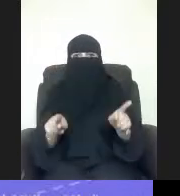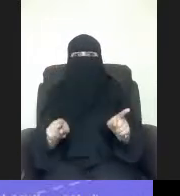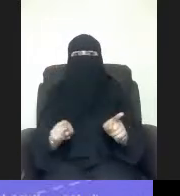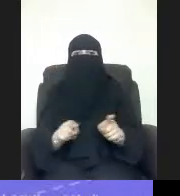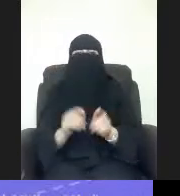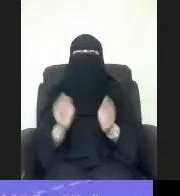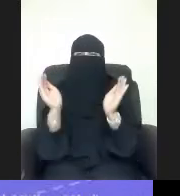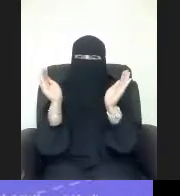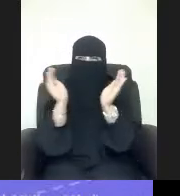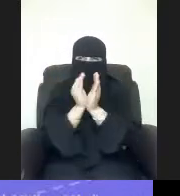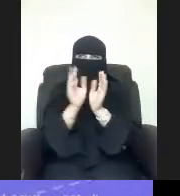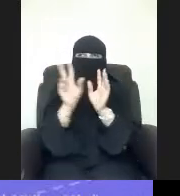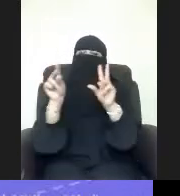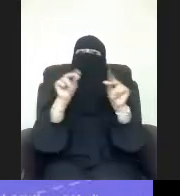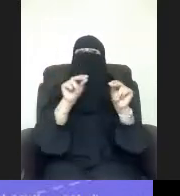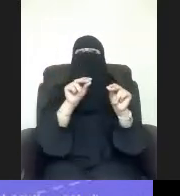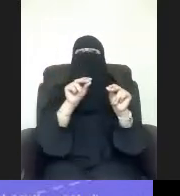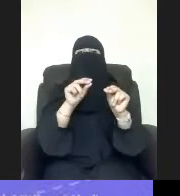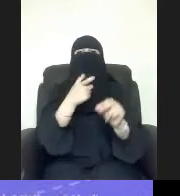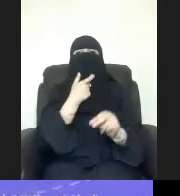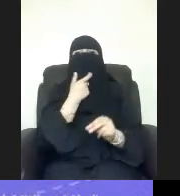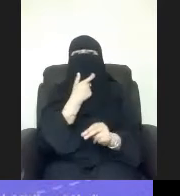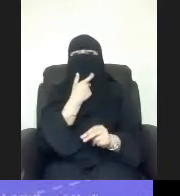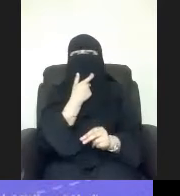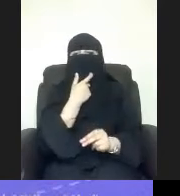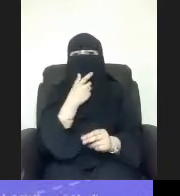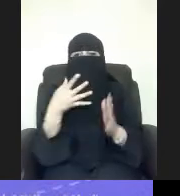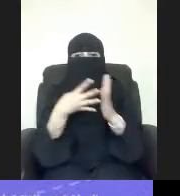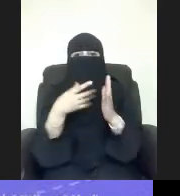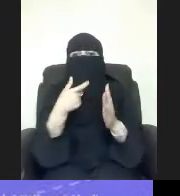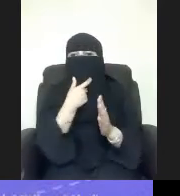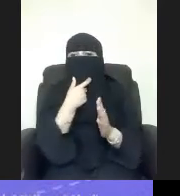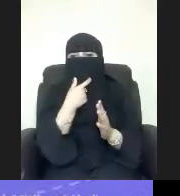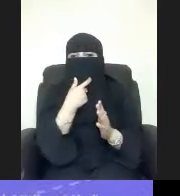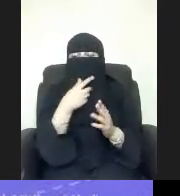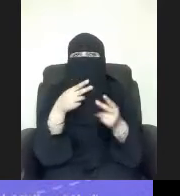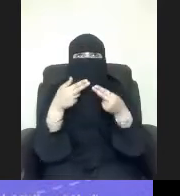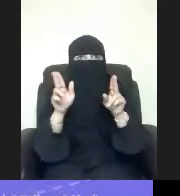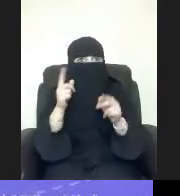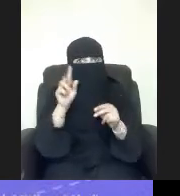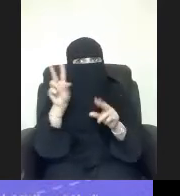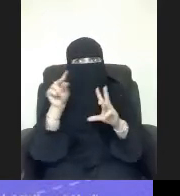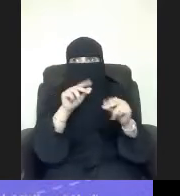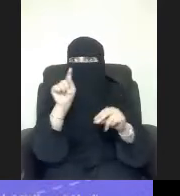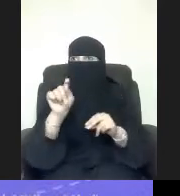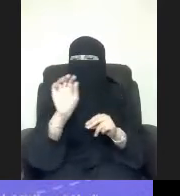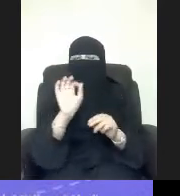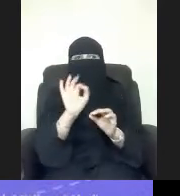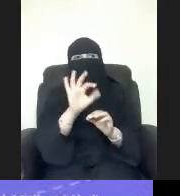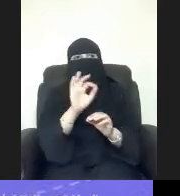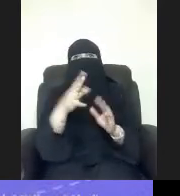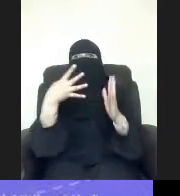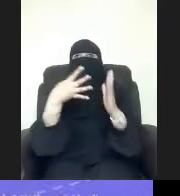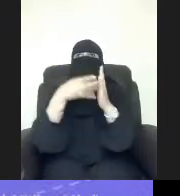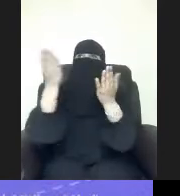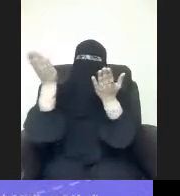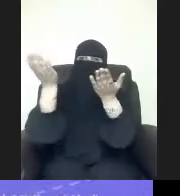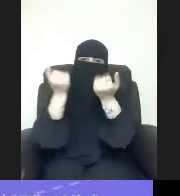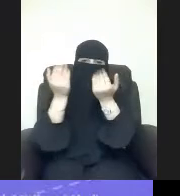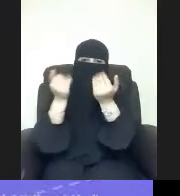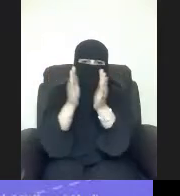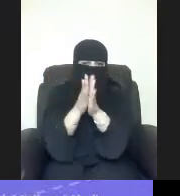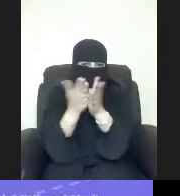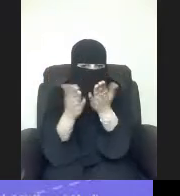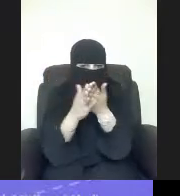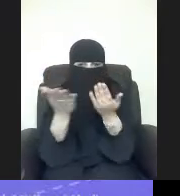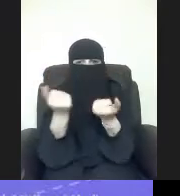المفتوحة، حتى أننا ما أن أن أن أن برامجها يعني تعتمد من الجامعة البريطانية. فهذا